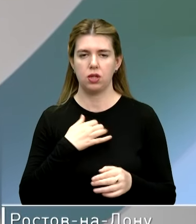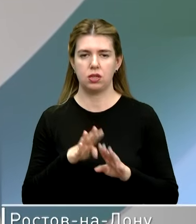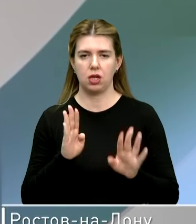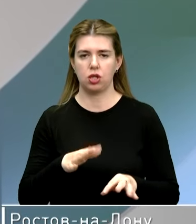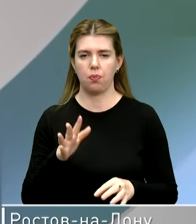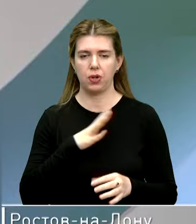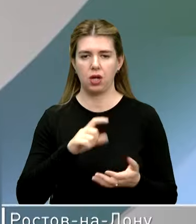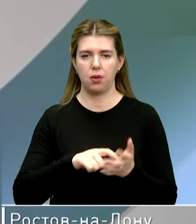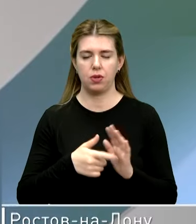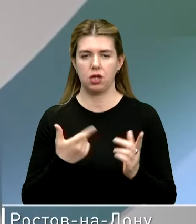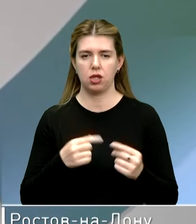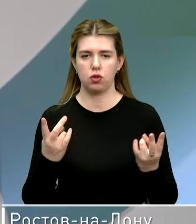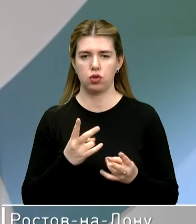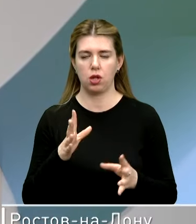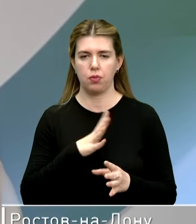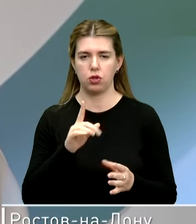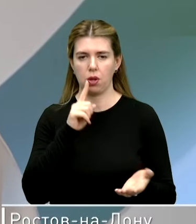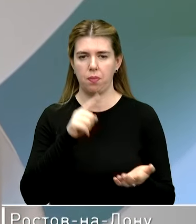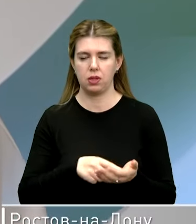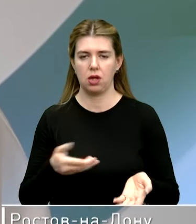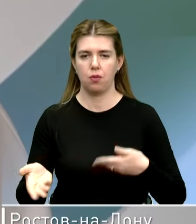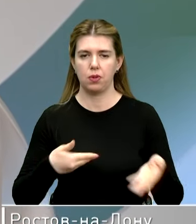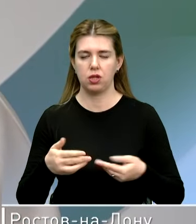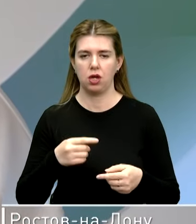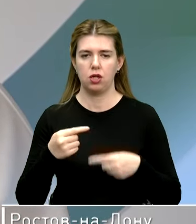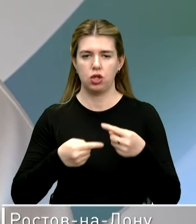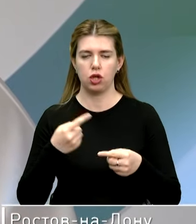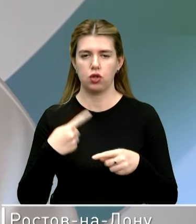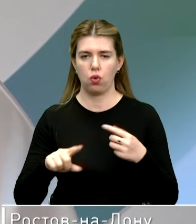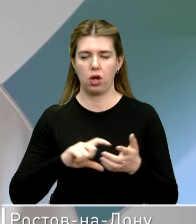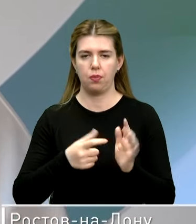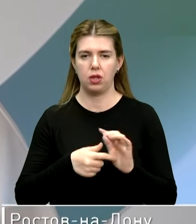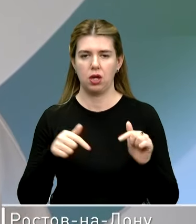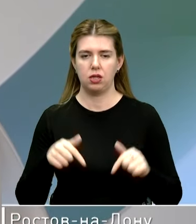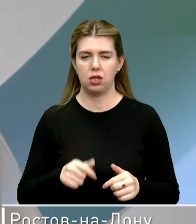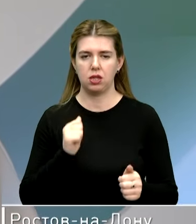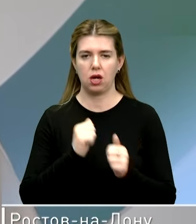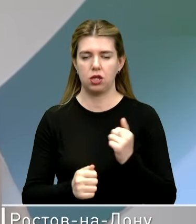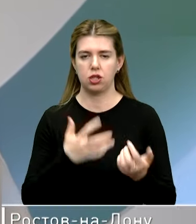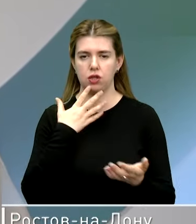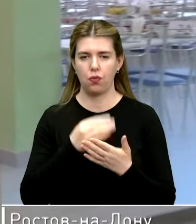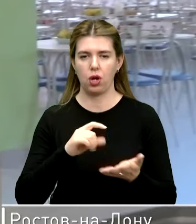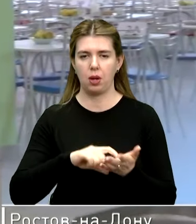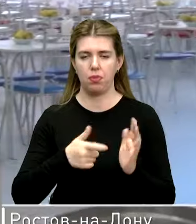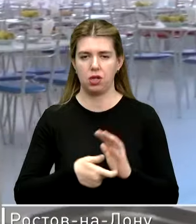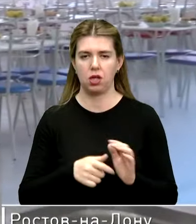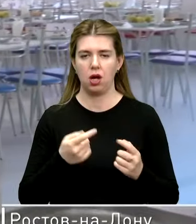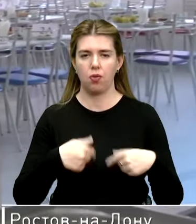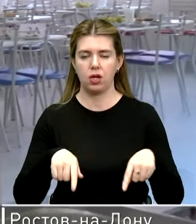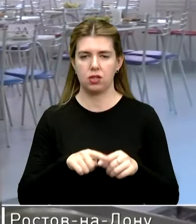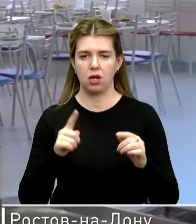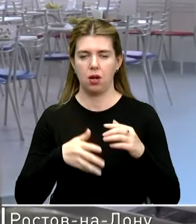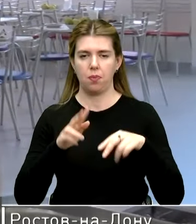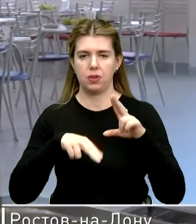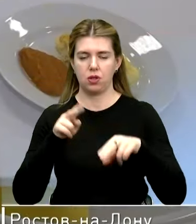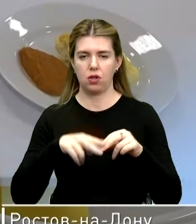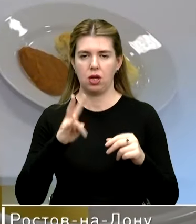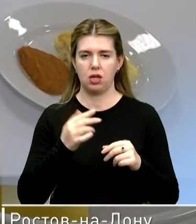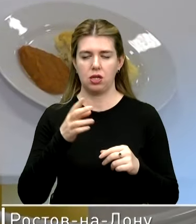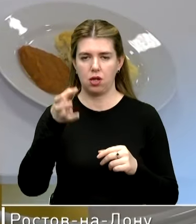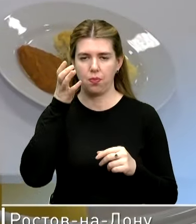были такие кабинеты, где нужно было, чтобы попасть, пройти через другой кабинет. Здесь у каждого свой кабинет. Учреждение возвели по